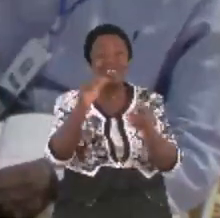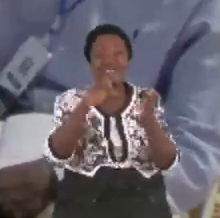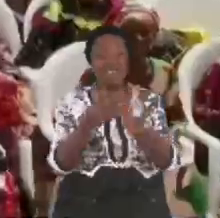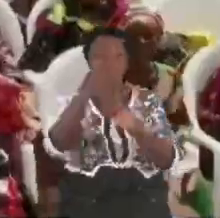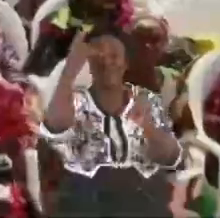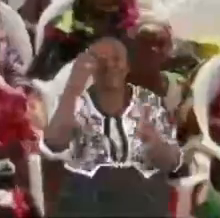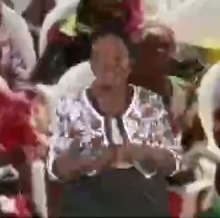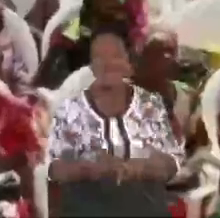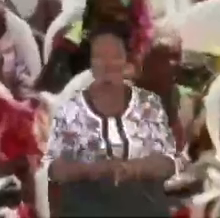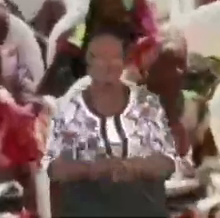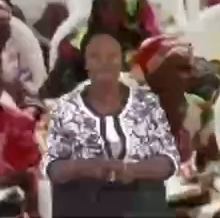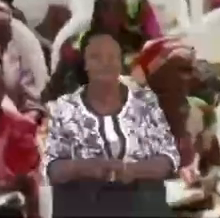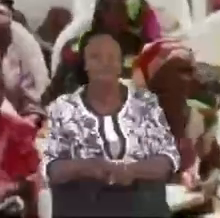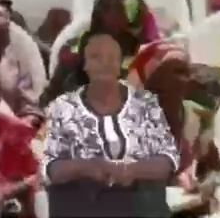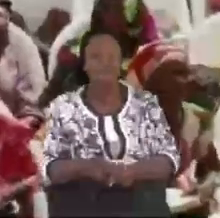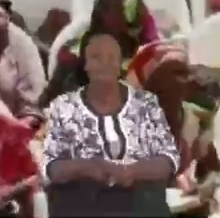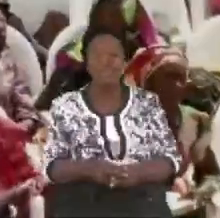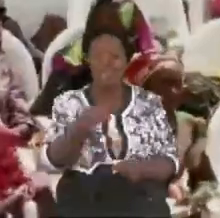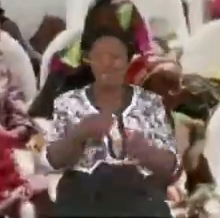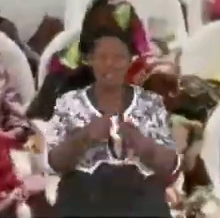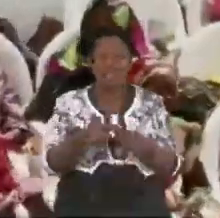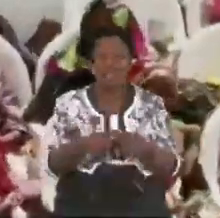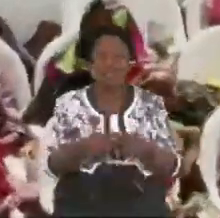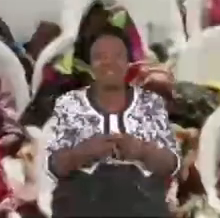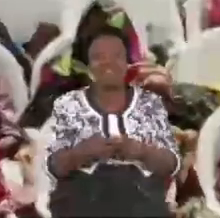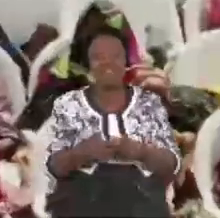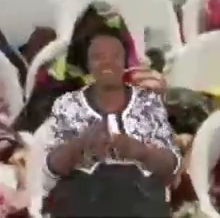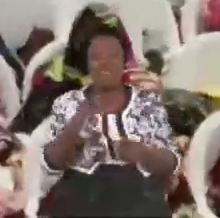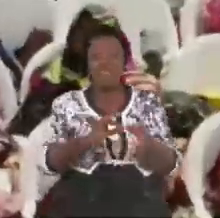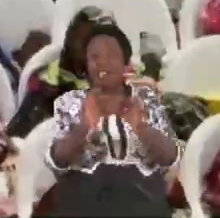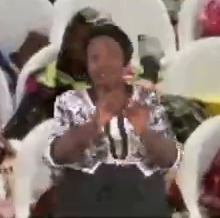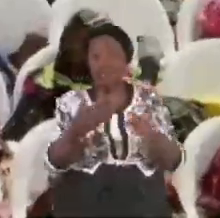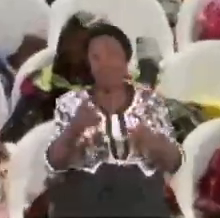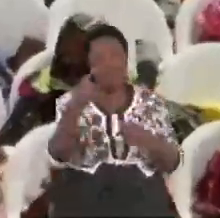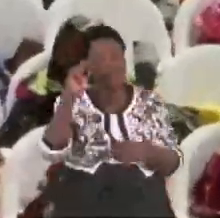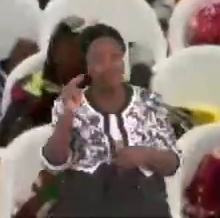éternellement au nom de Jésus. Et il explique clairement,